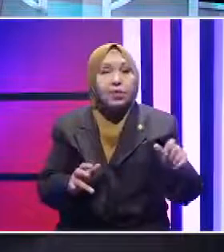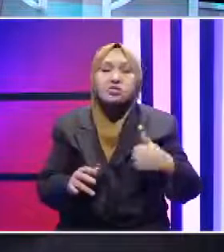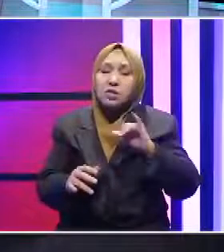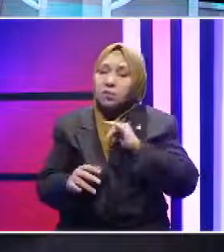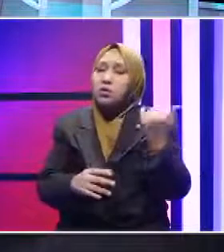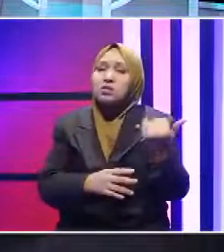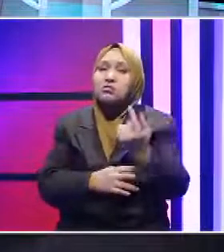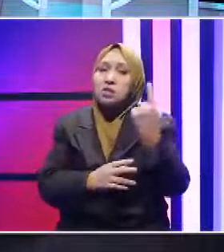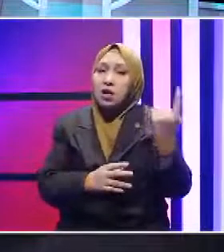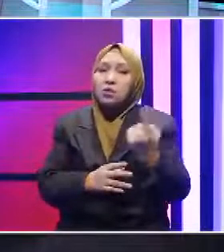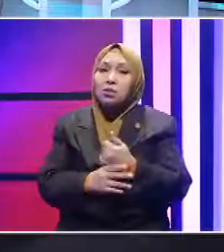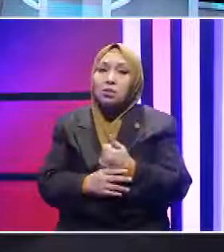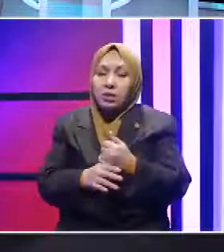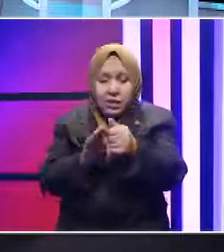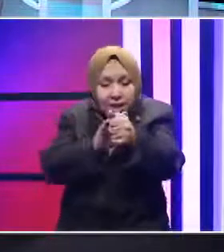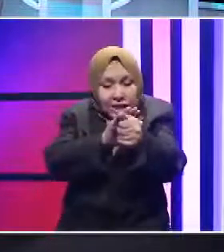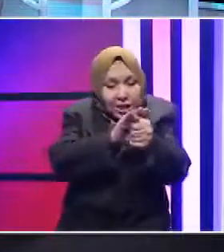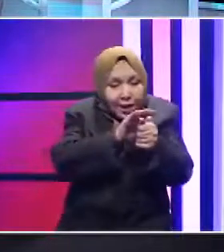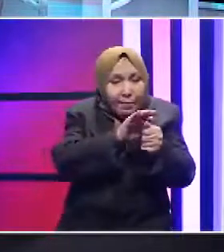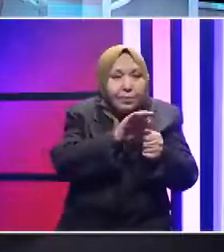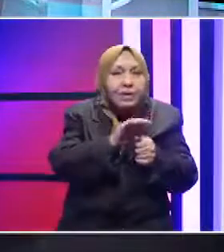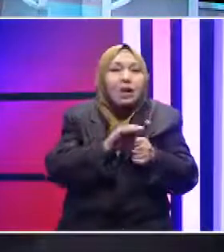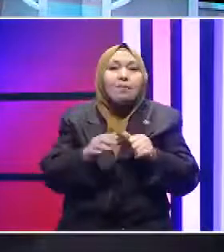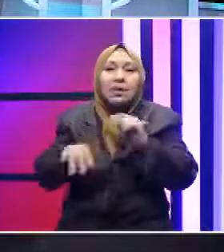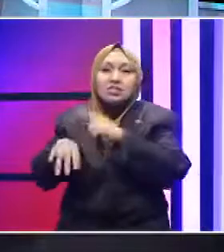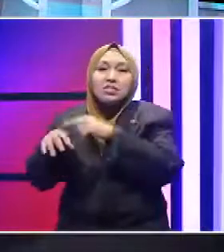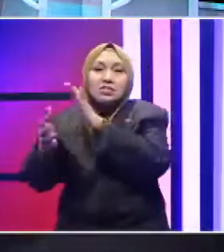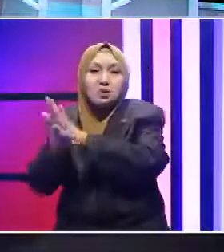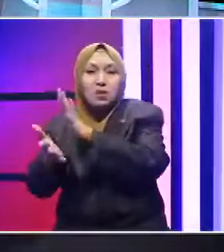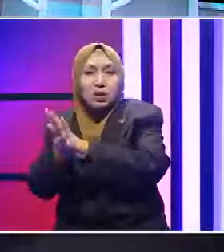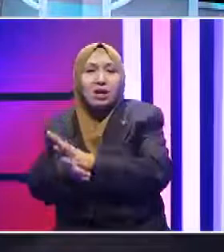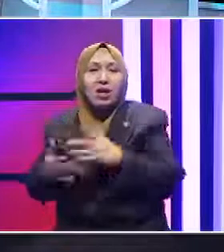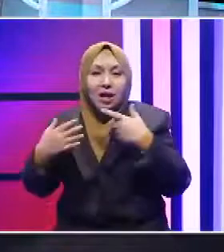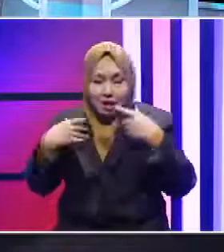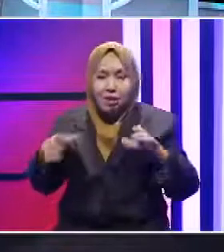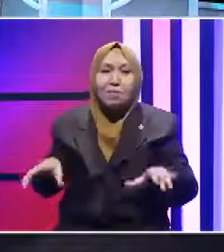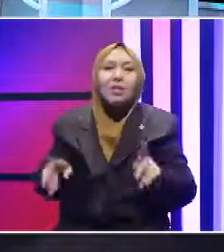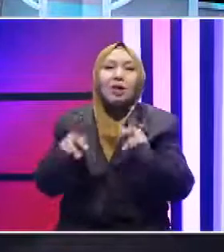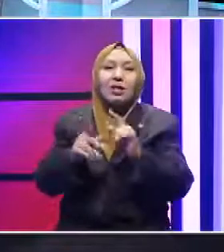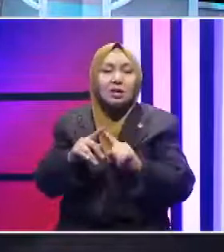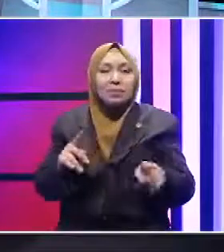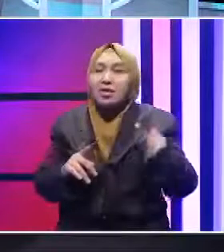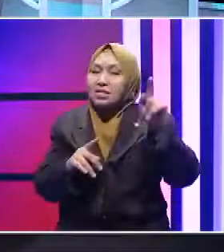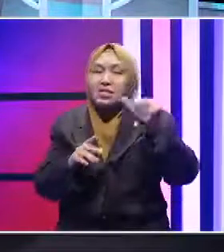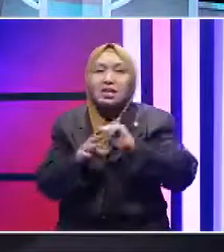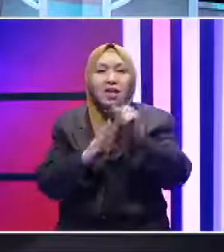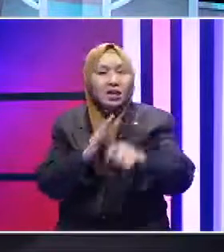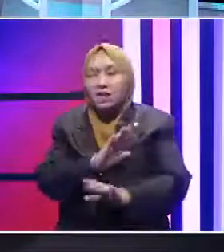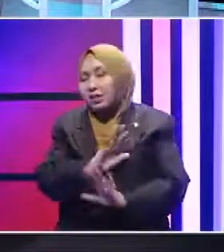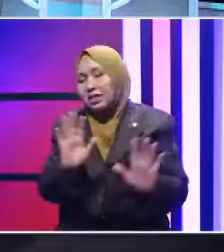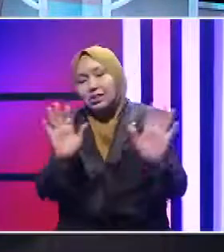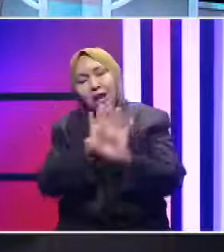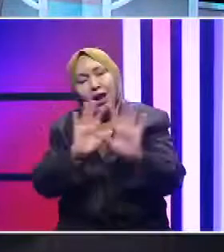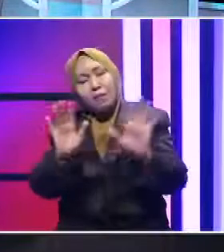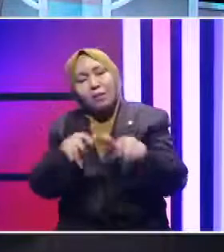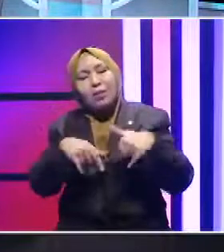selalu juga Ustaz Fazrul menyelinap dulu sekolah dulu lah, subhanallah. Ada peluang lah Ustaz ya. Kan? Tapi di sana nanti na'udzubillah kita tak nak pergi ke